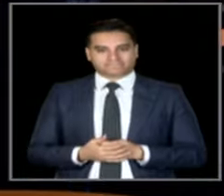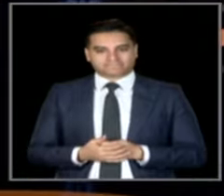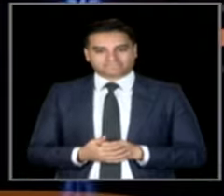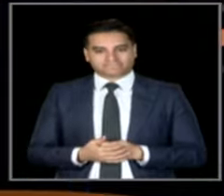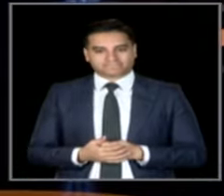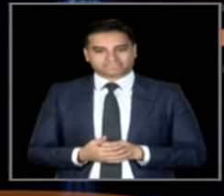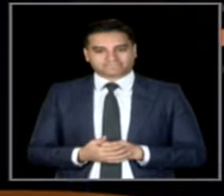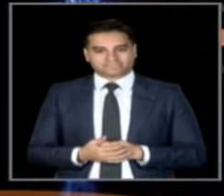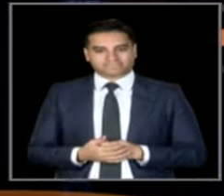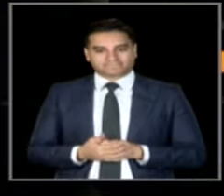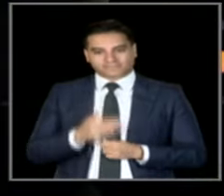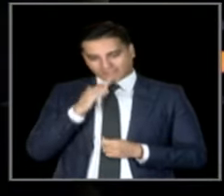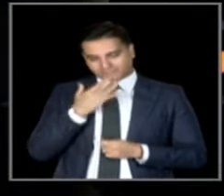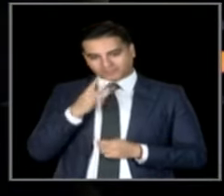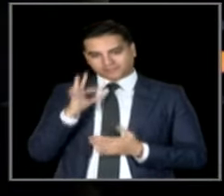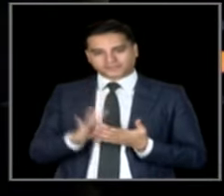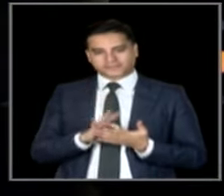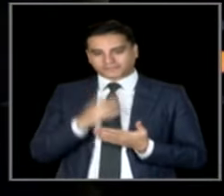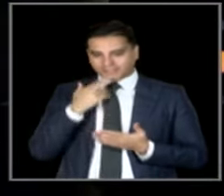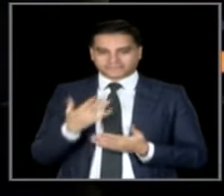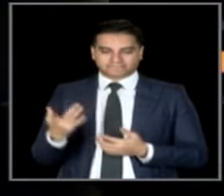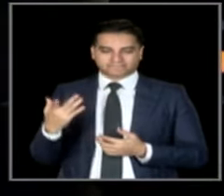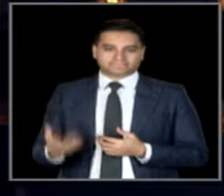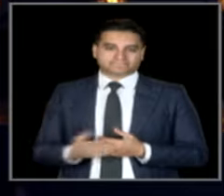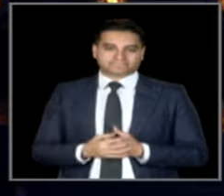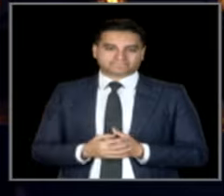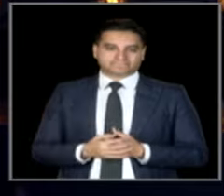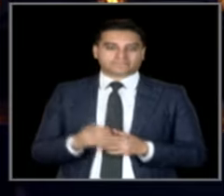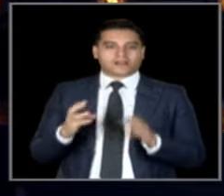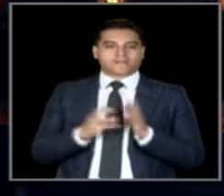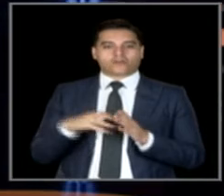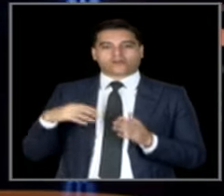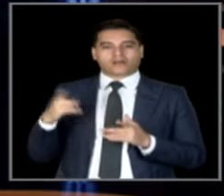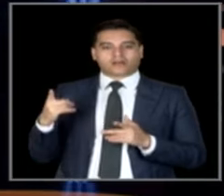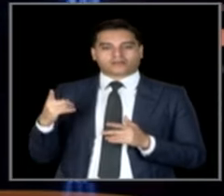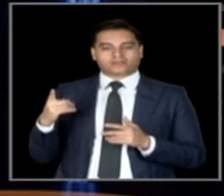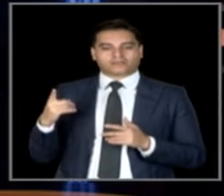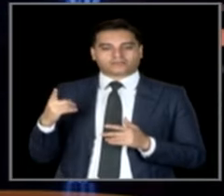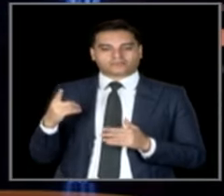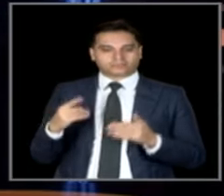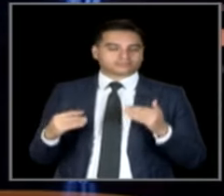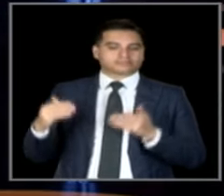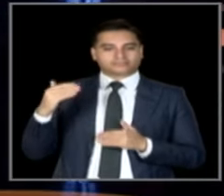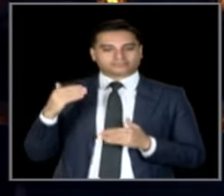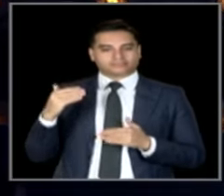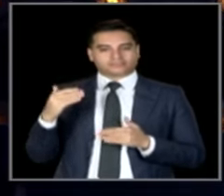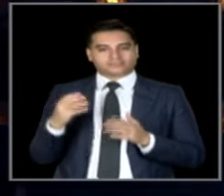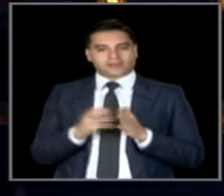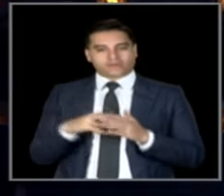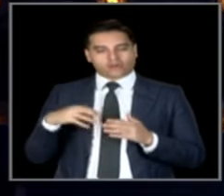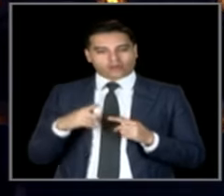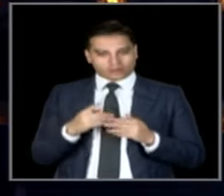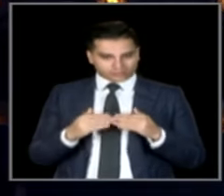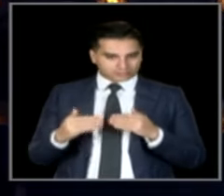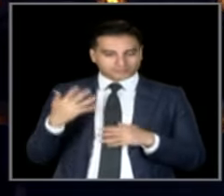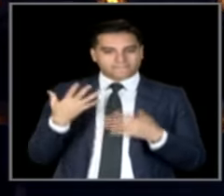عظيم الحمد لله الحمد لله جامعه القاهره سيمي فاينال الحمد للهب اللي